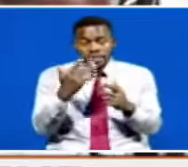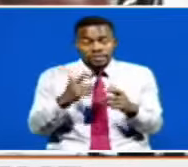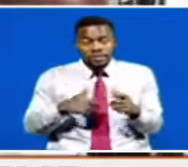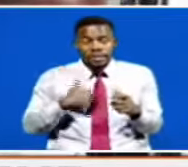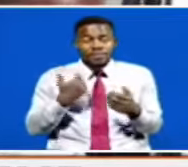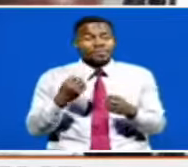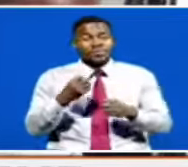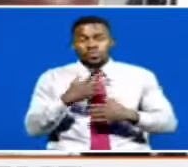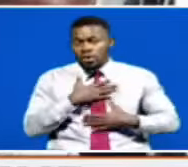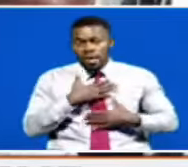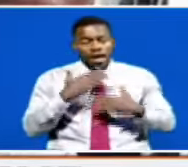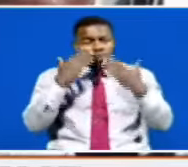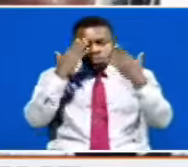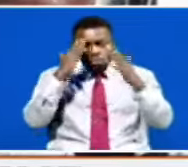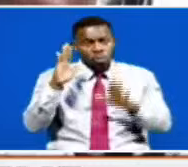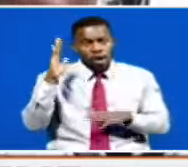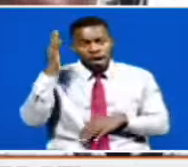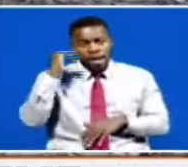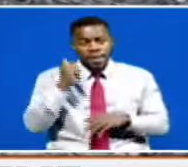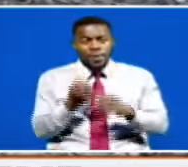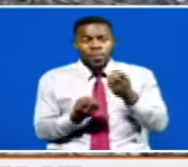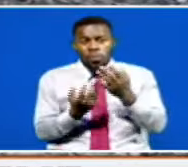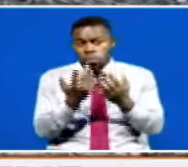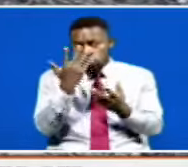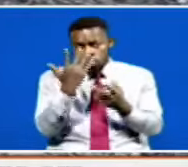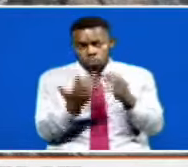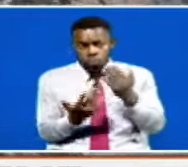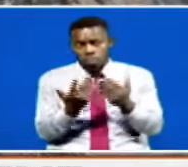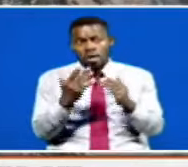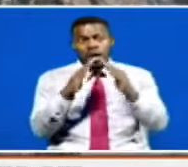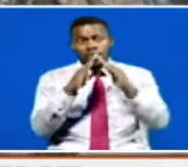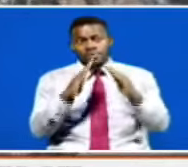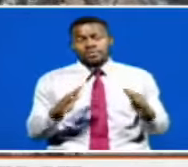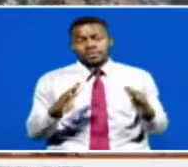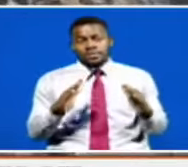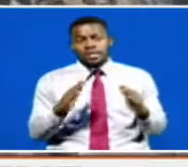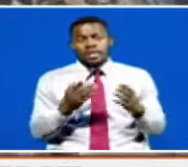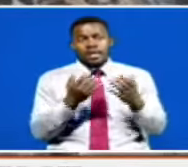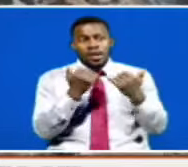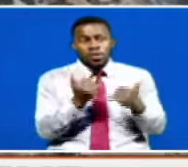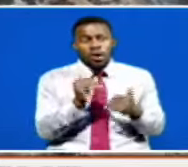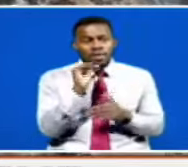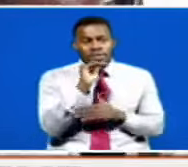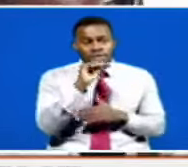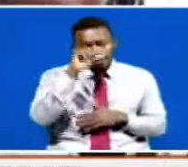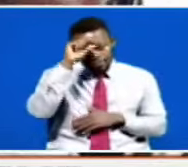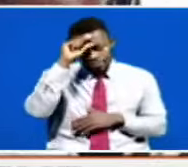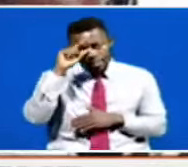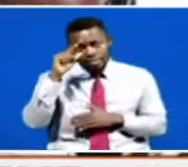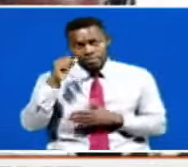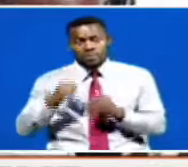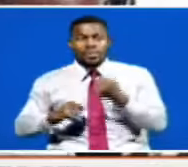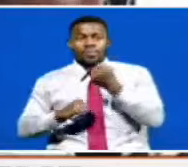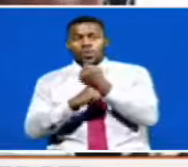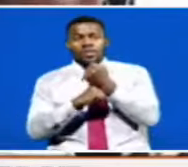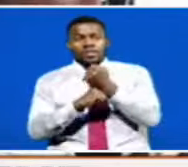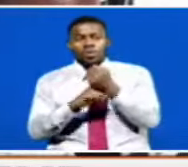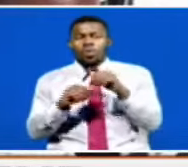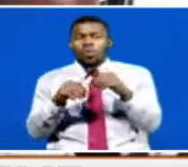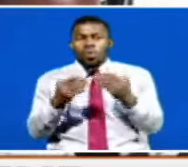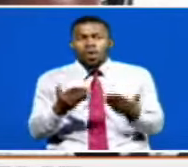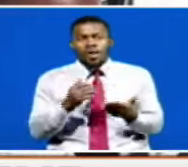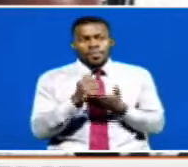nini ilitokeana. Sasa tunaomba tu serikali tusaidie. Nimebaki